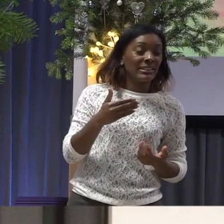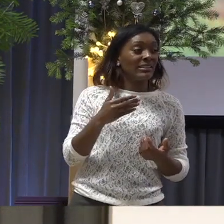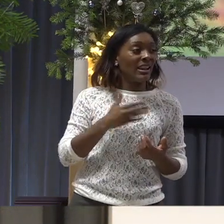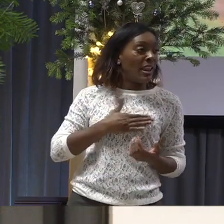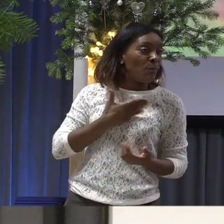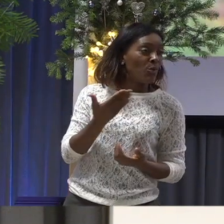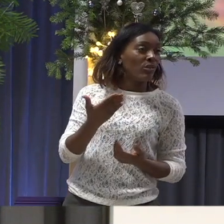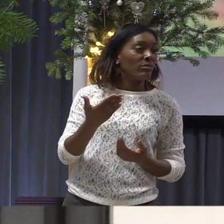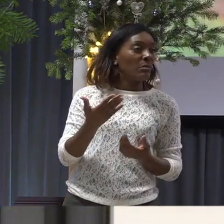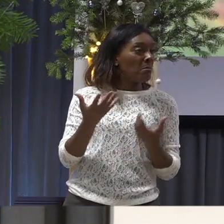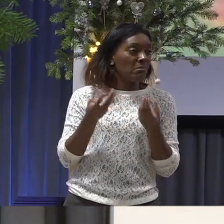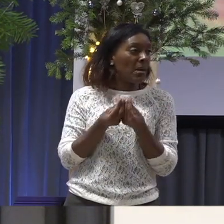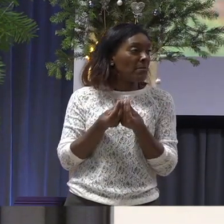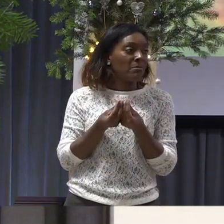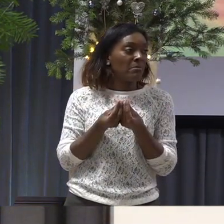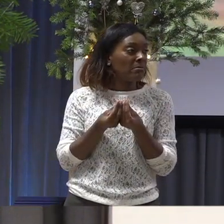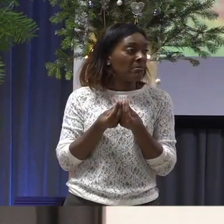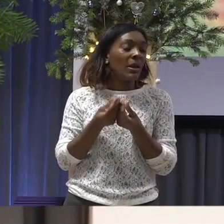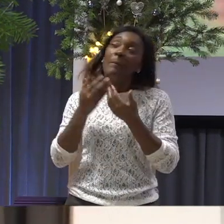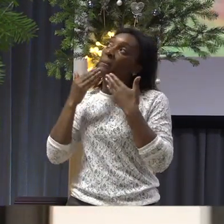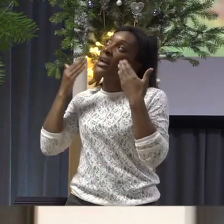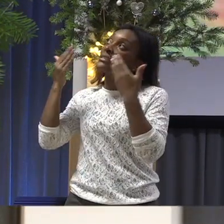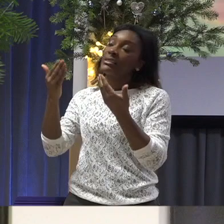La reconnaissance est liée à l'amour.